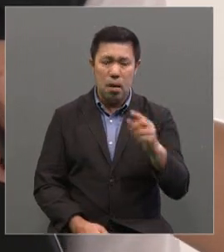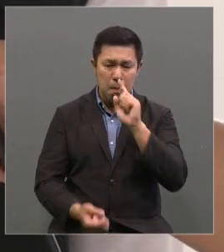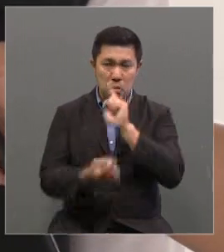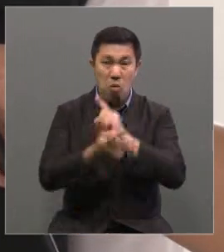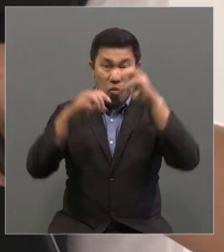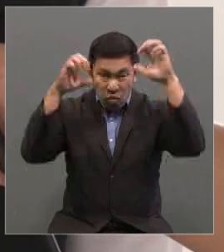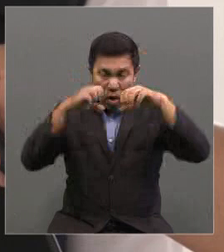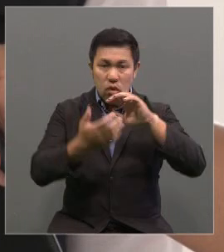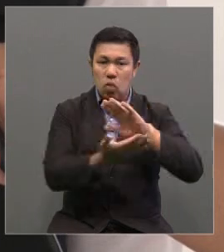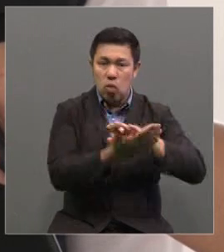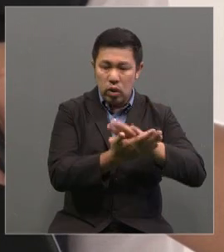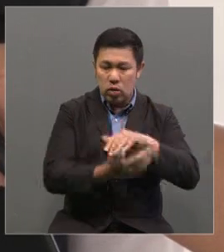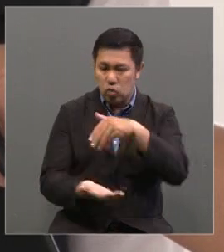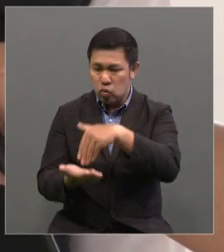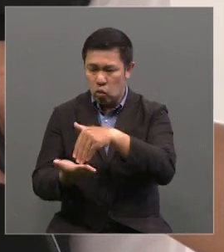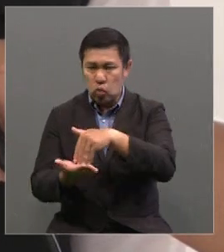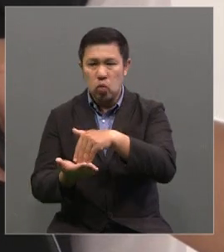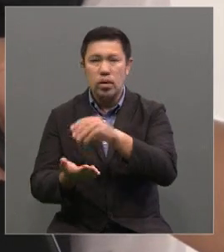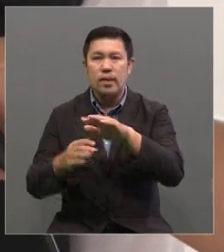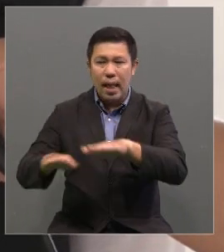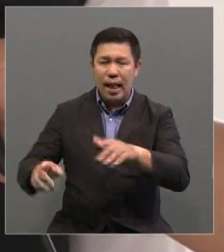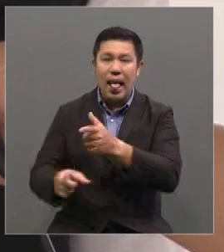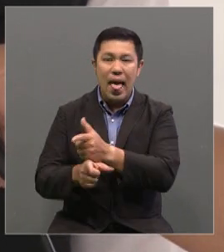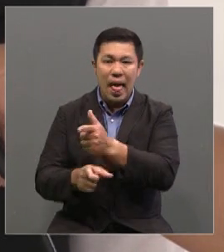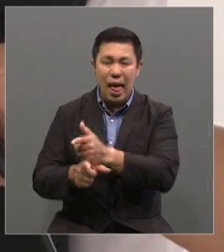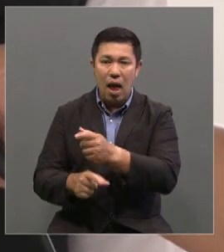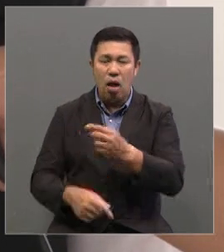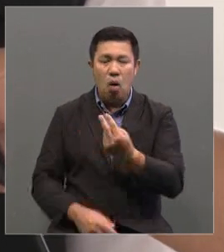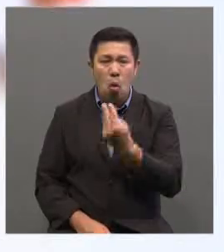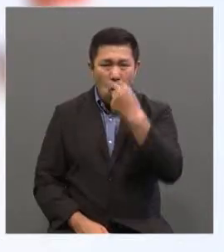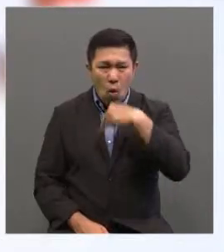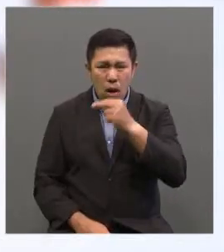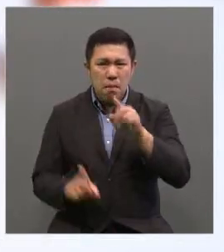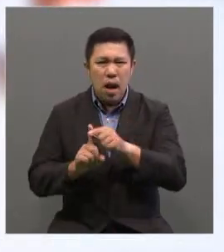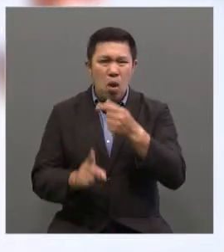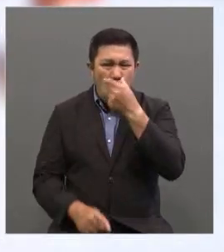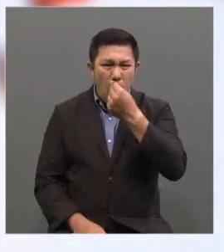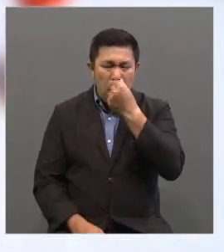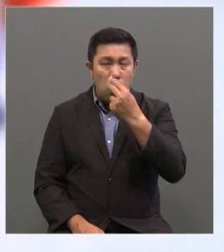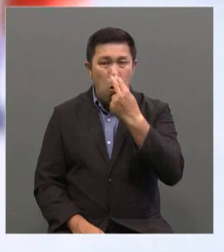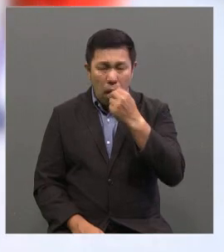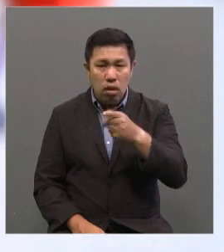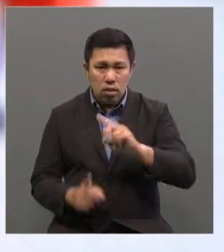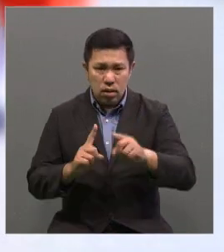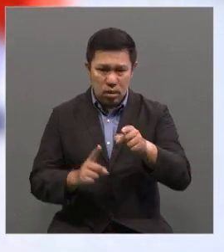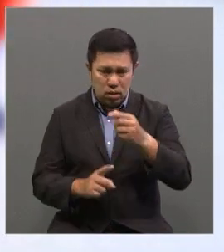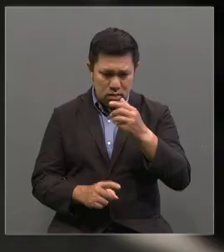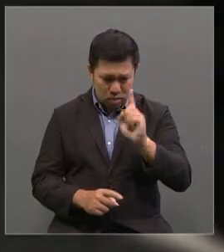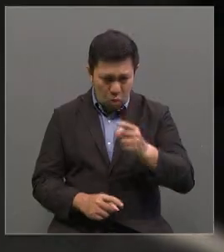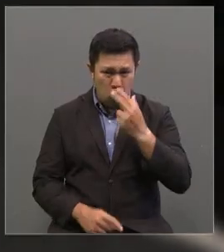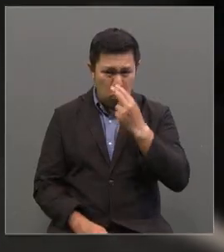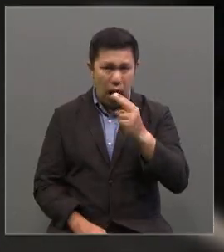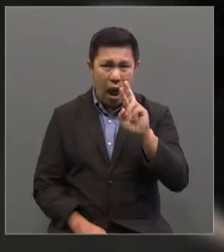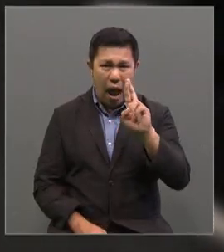หน้าฝนในพวกโรงเรียนแล้วก็ศูนย์พัฒนาเด็กเล็กเป็นลักษณะของโรคกลุ่มทางเดินหายใจเหมือนกับไข้หวัดใหญ่นี่แหละนะครับแต่ที่ไม่อยากให้มองข้ามเพราะว่า